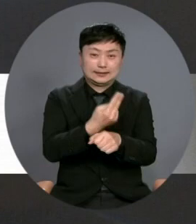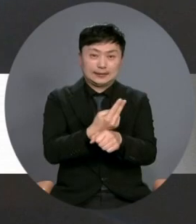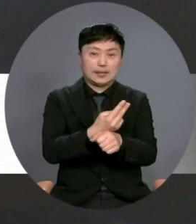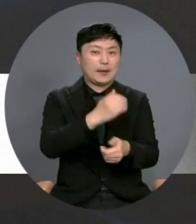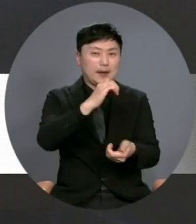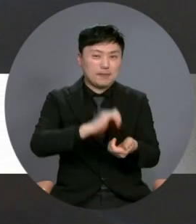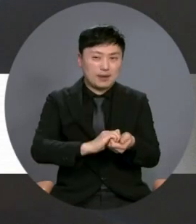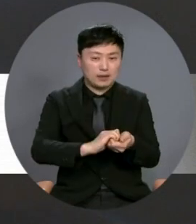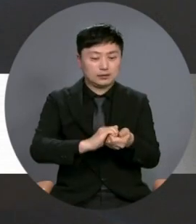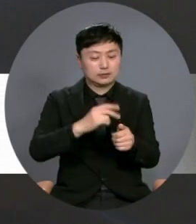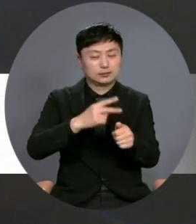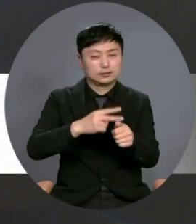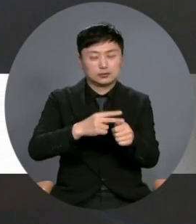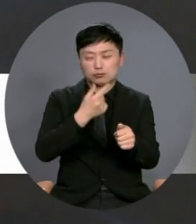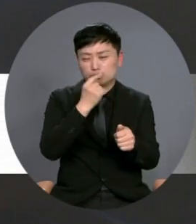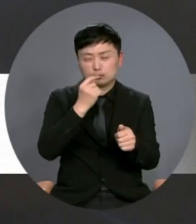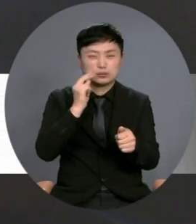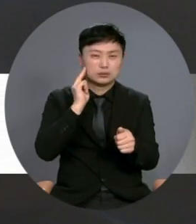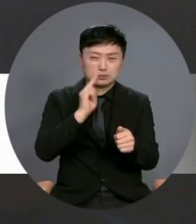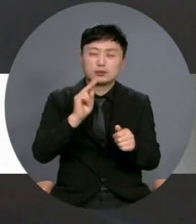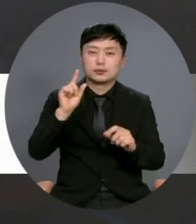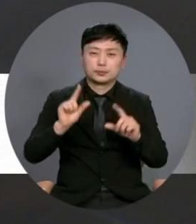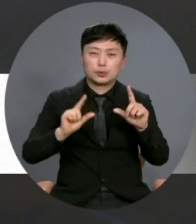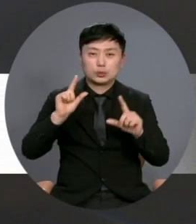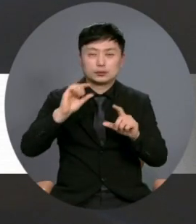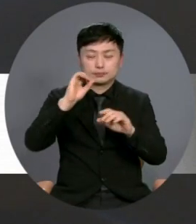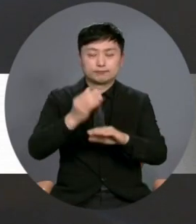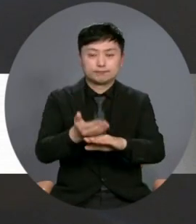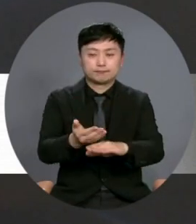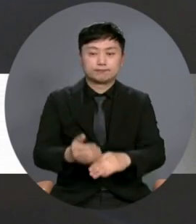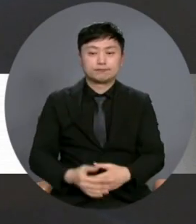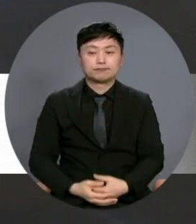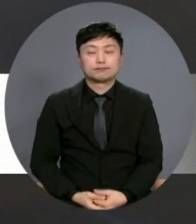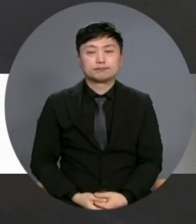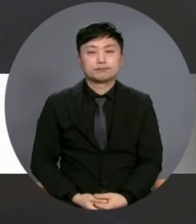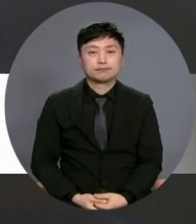의료 공백은 더 커질 것으로 보입니다. 보도에 김철우 기자입니다.